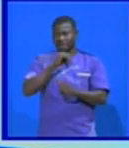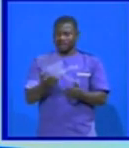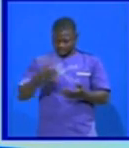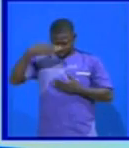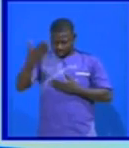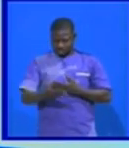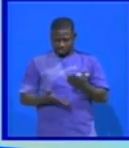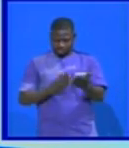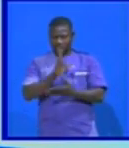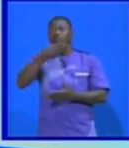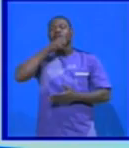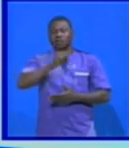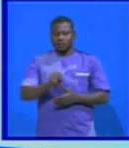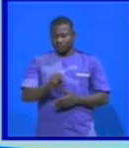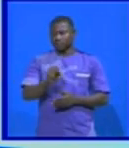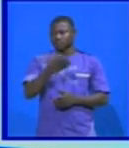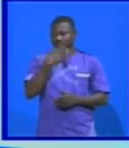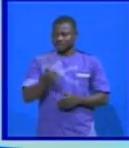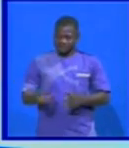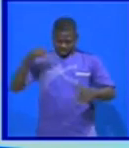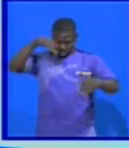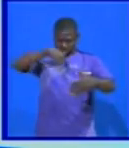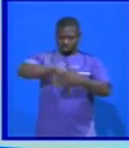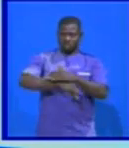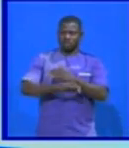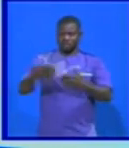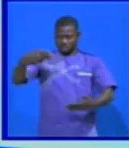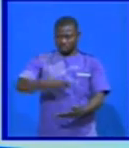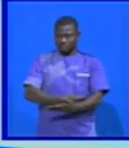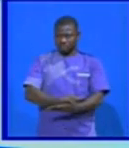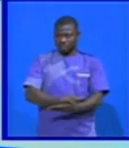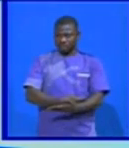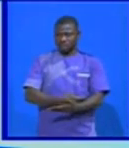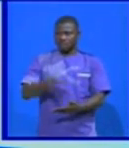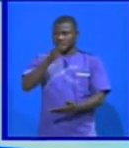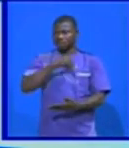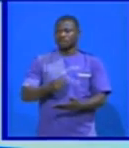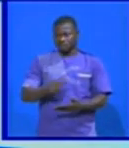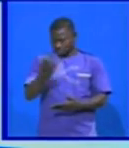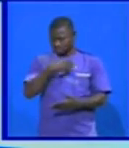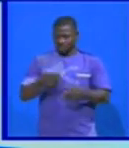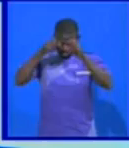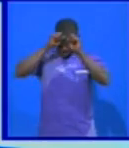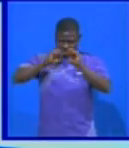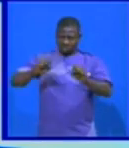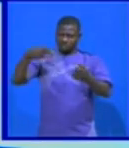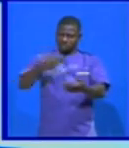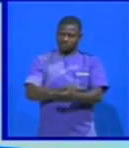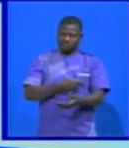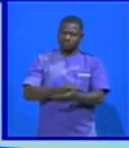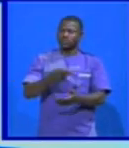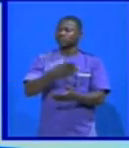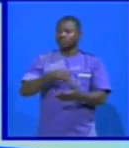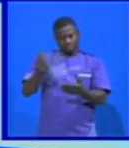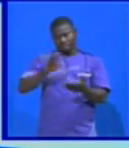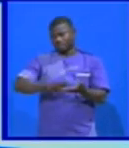son prédécesseur et introduit qui introduit donc le chef du gouvernement entrant auprès de ses